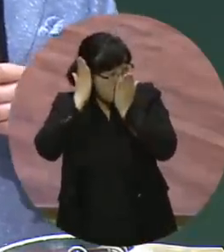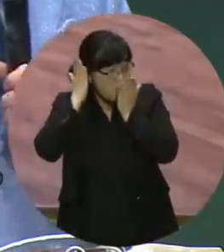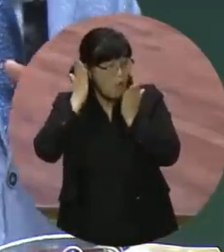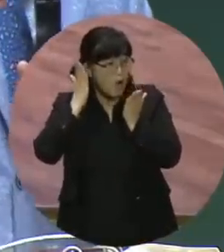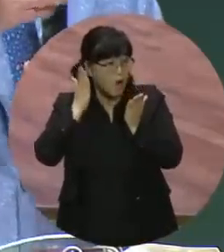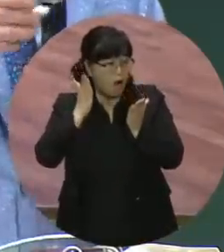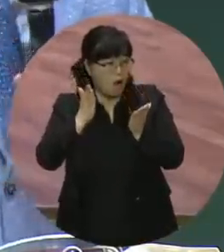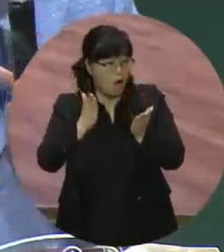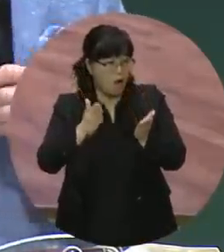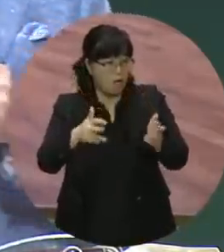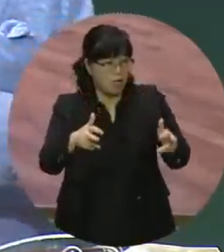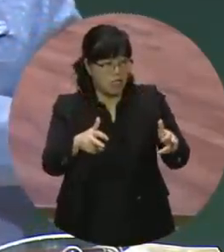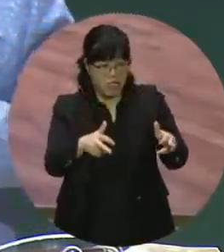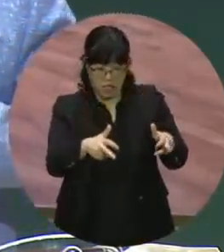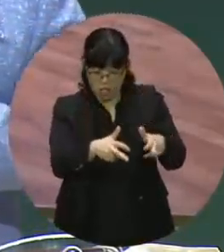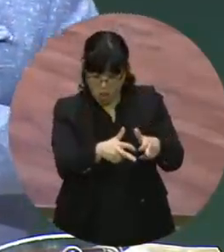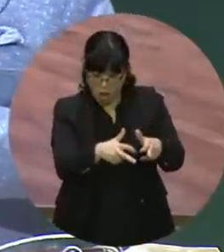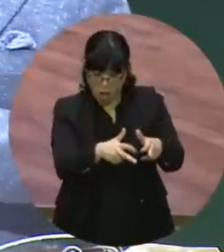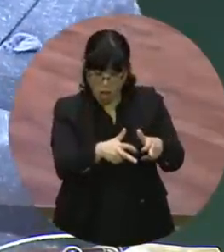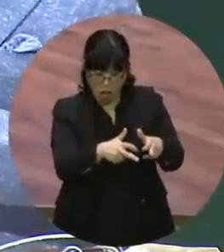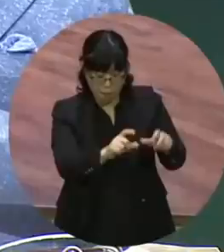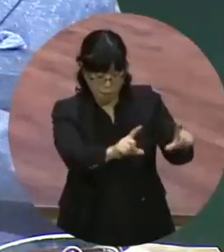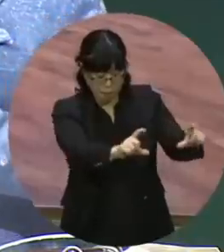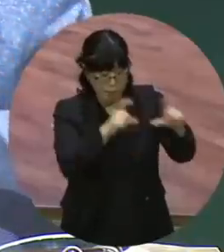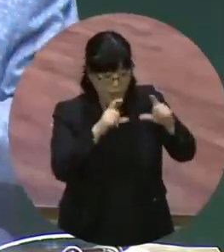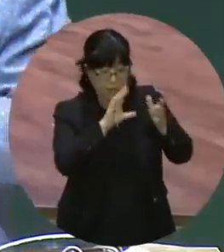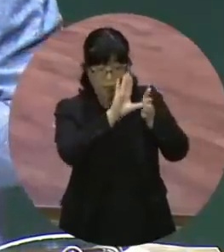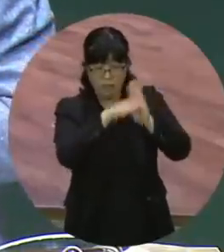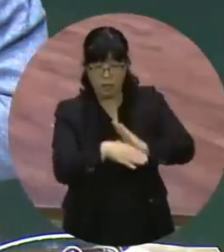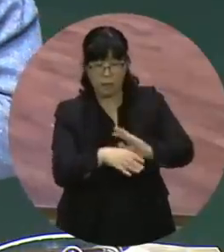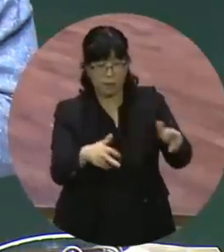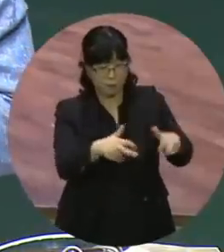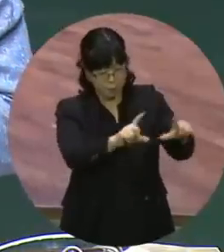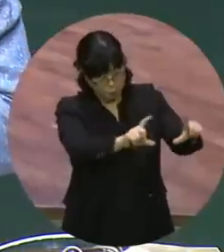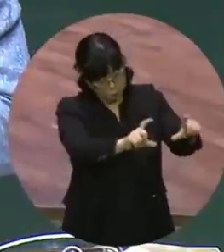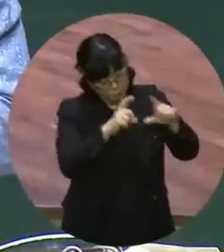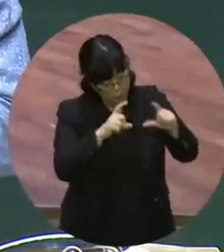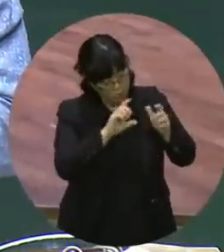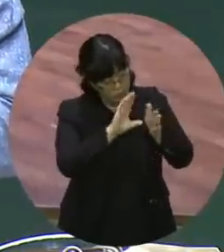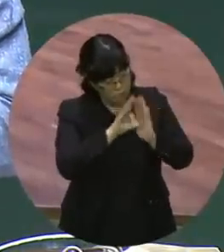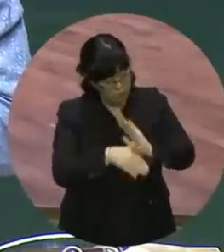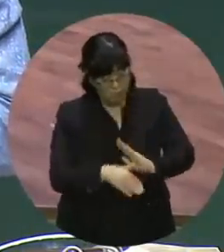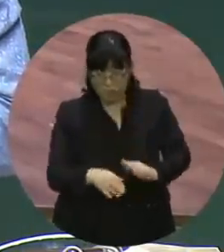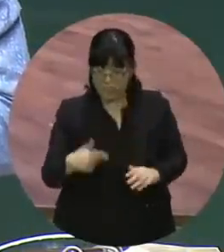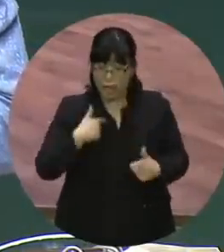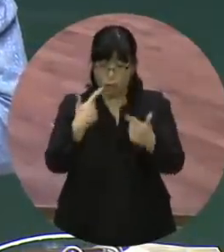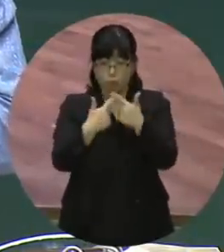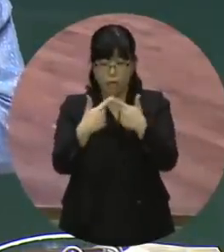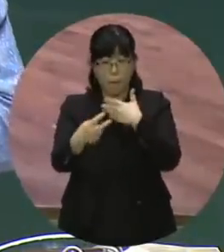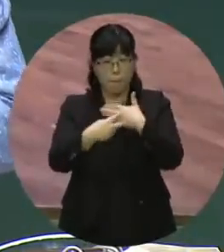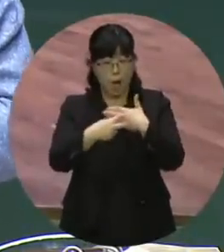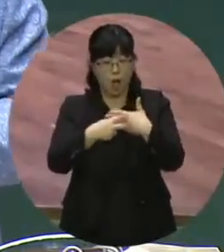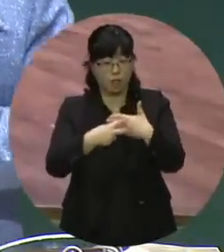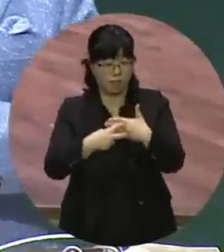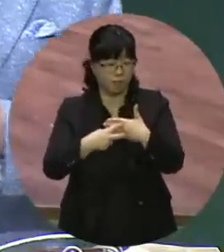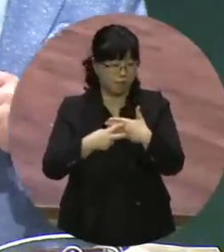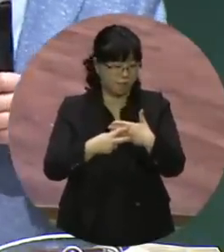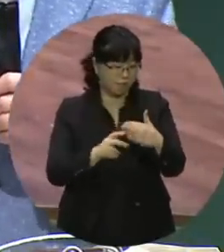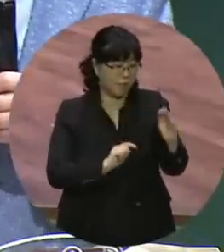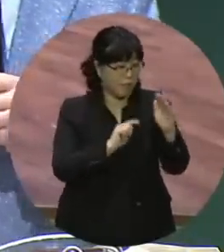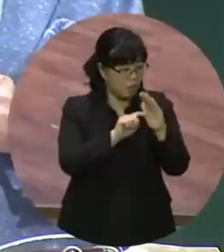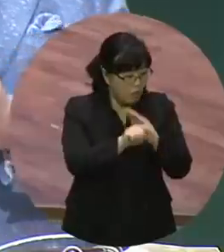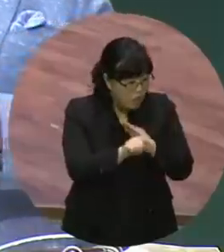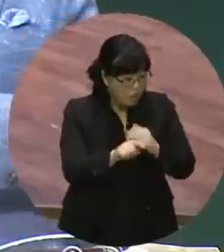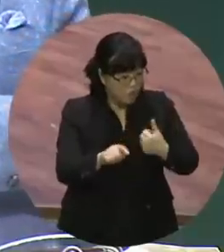친구가 대학병원 에이전트 하고 있었잖아요. 그 친구, 가서 대학병원, 부산대학병원에서 진단 났을 때,